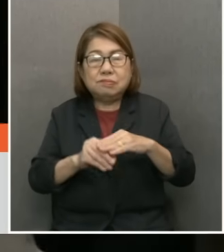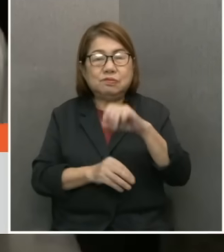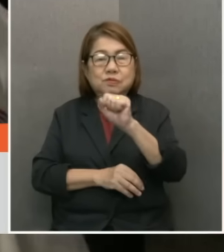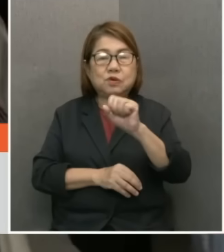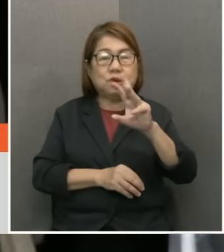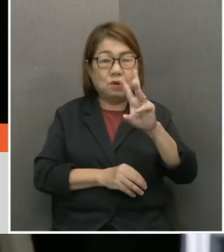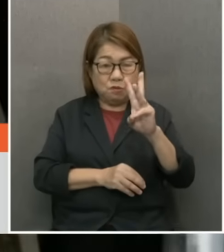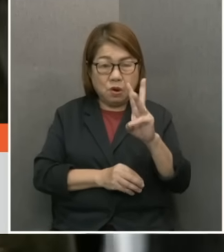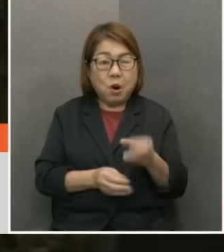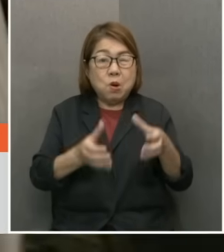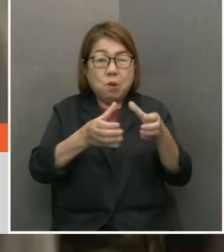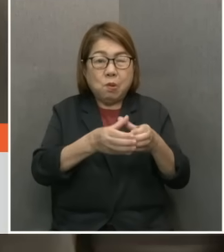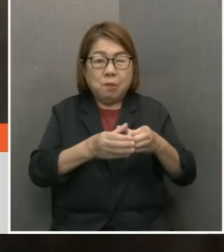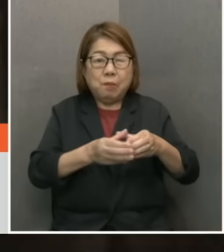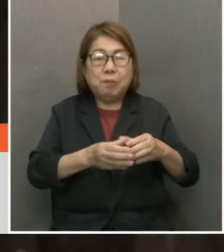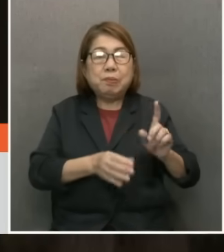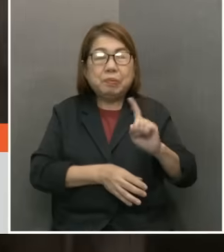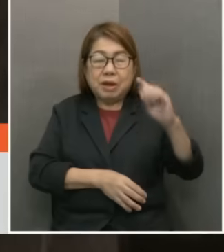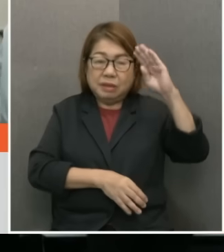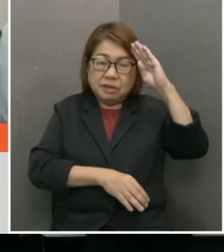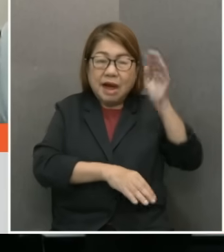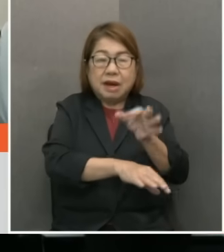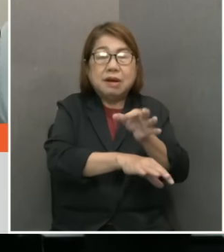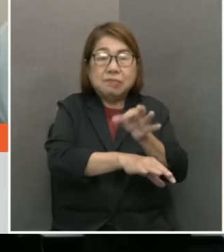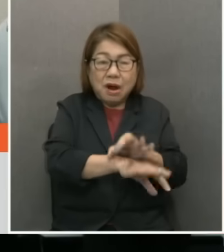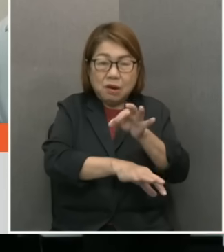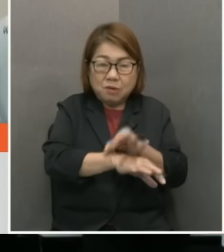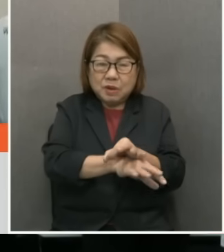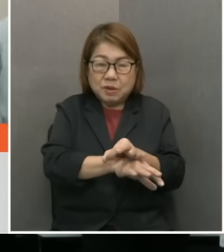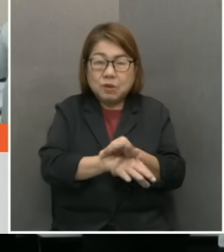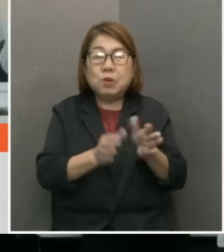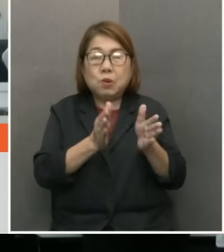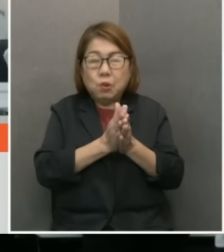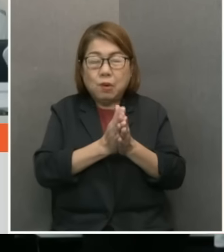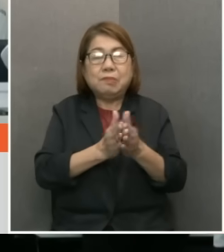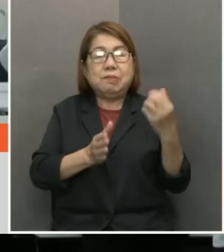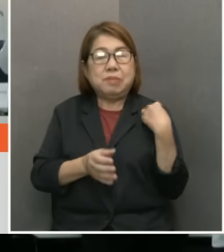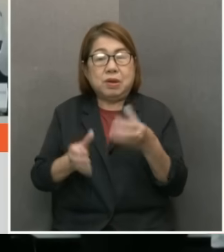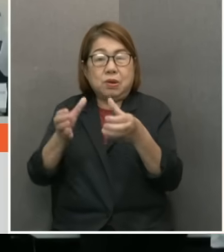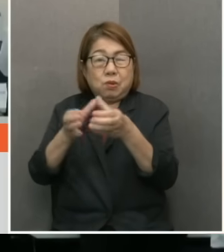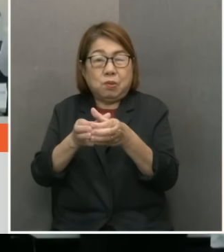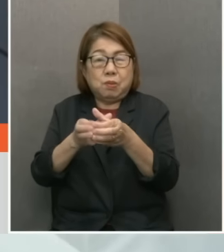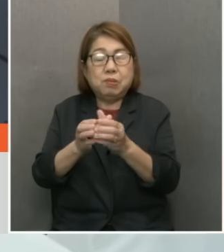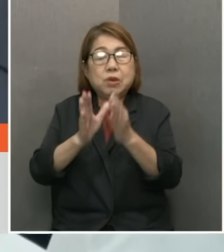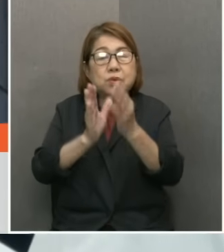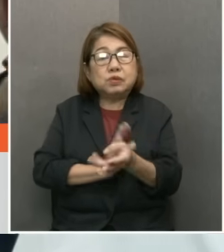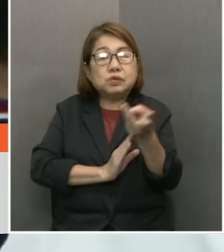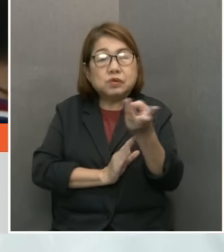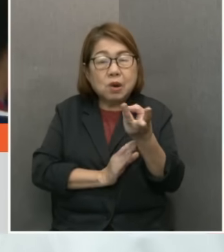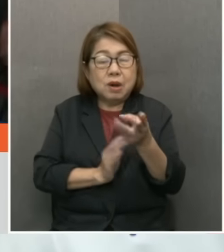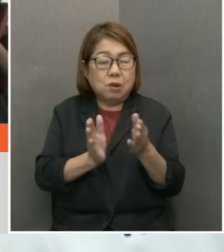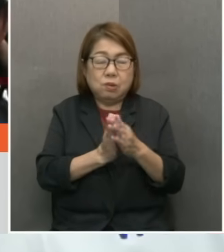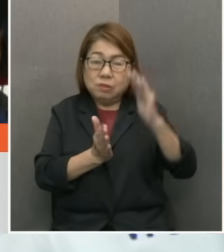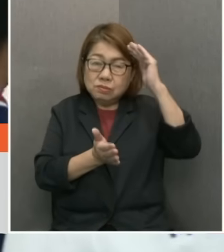สายของพลเอกประวิตรวงษ์สุวรรณหัวหน้าพรรคอยู่ในมือแล้วก็ยังมีพรรคขนาดเล็กที่ร้อยเอกธรรมนัสพรหมเผ่า